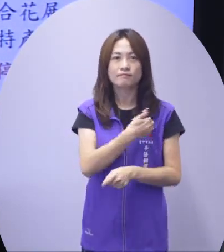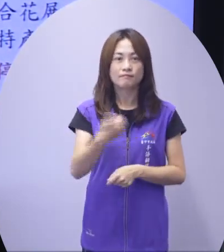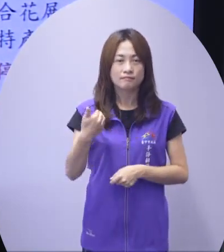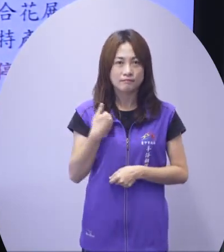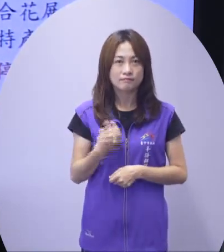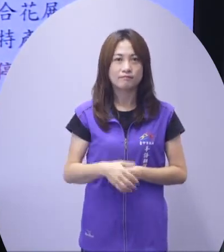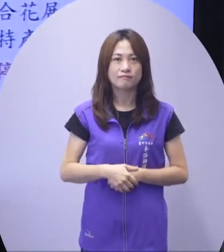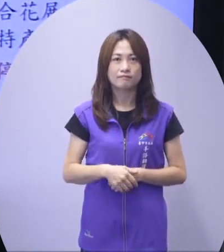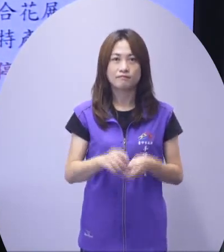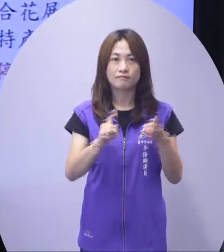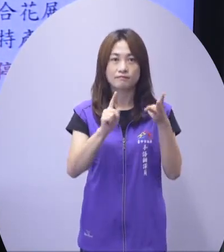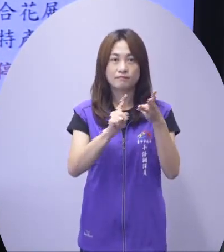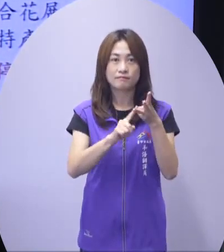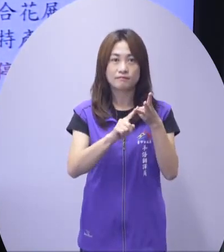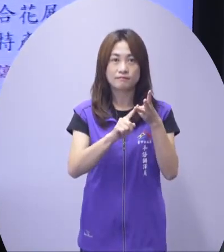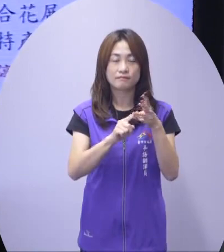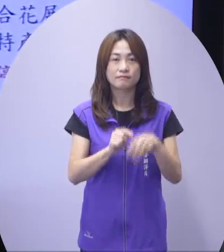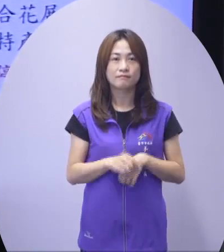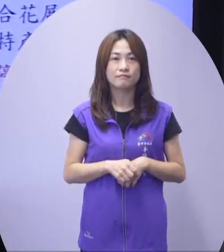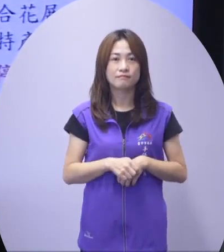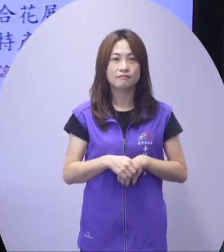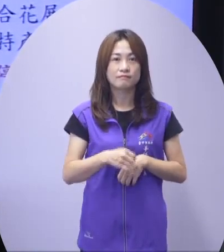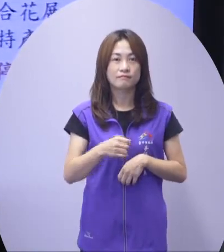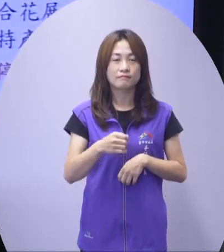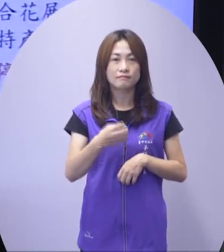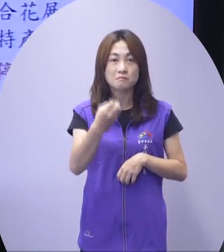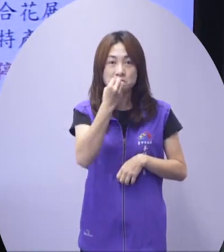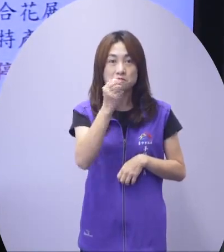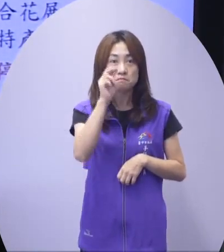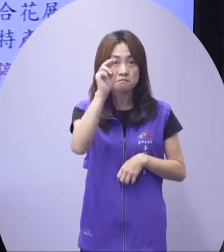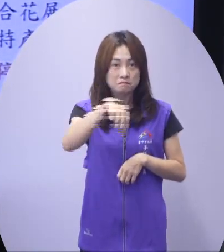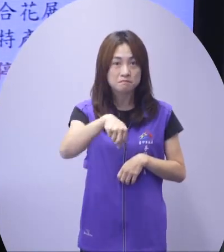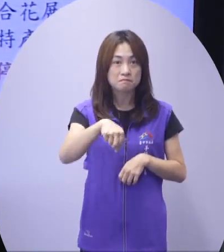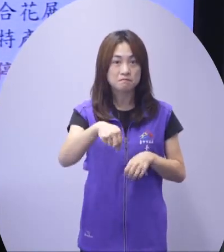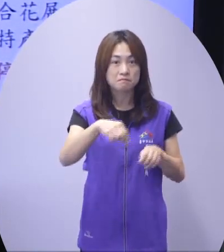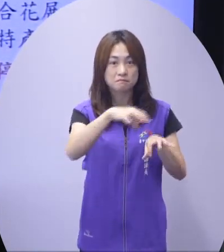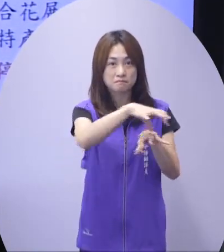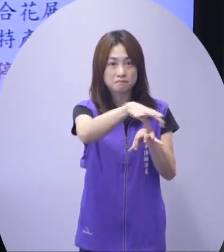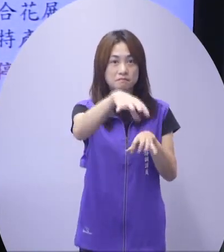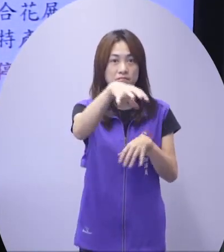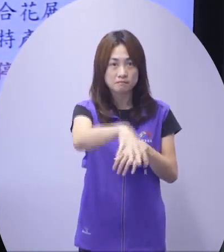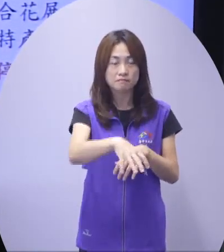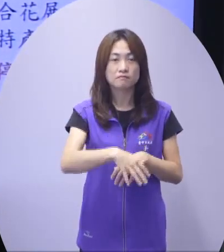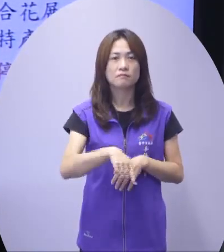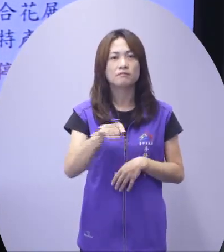景区，就是蔬菜不同颜色蔬菜所设计的这样的